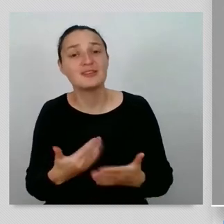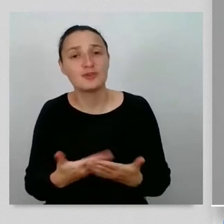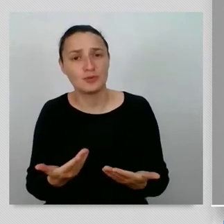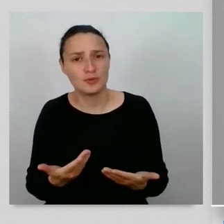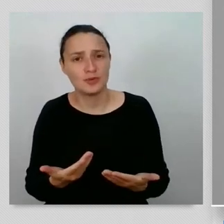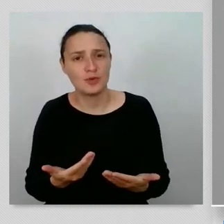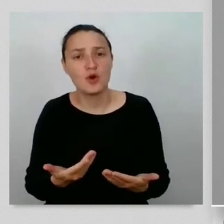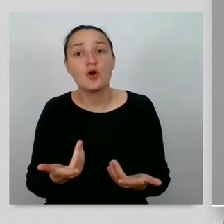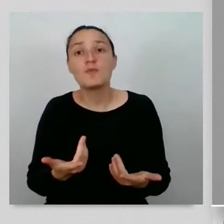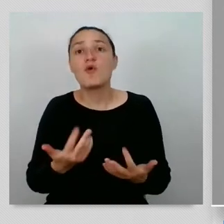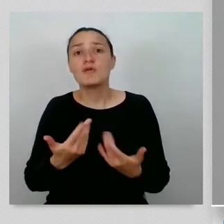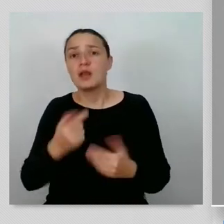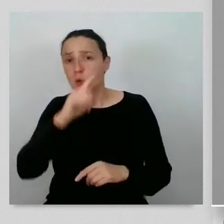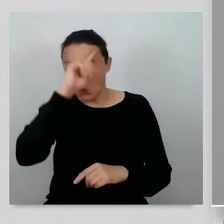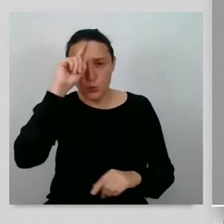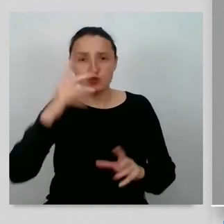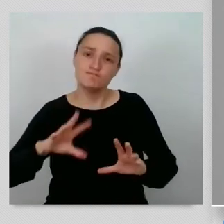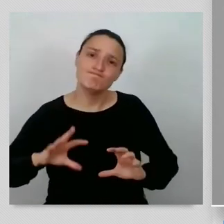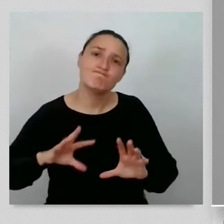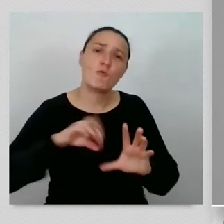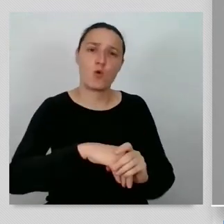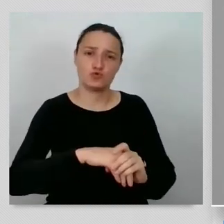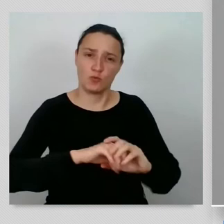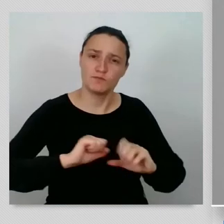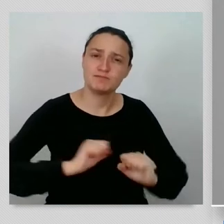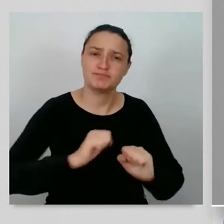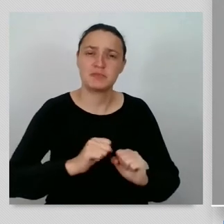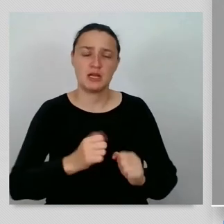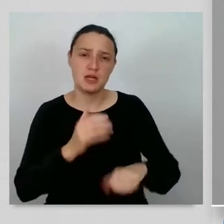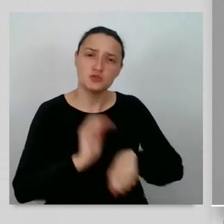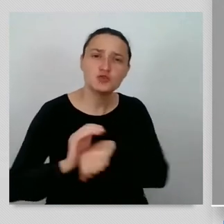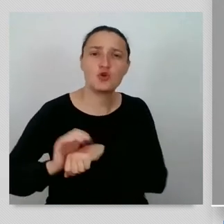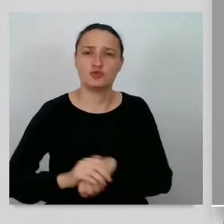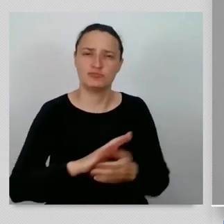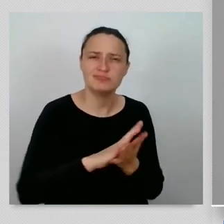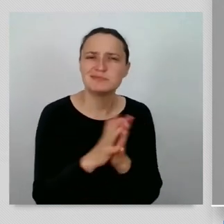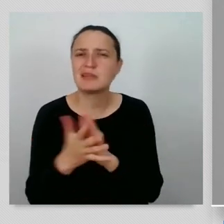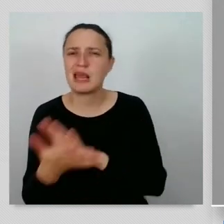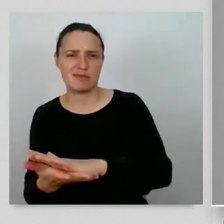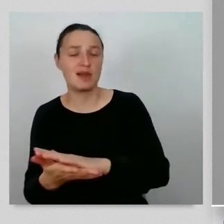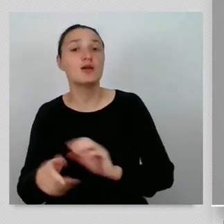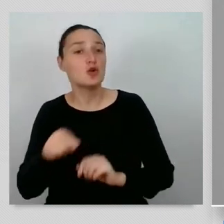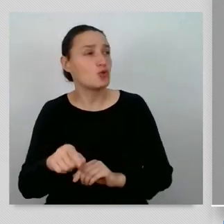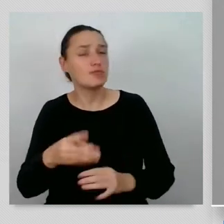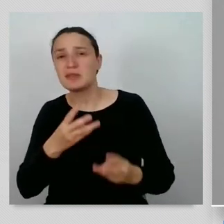ilości agentów zmiany, prawda? Czyli tych, którzy poprą pewne kierunkowe zmiany bez